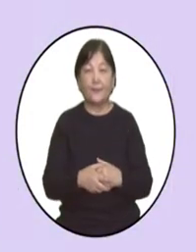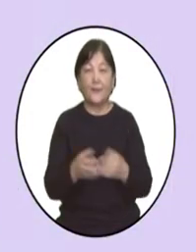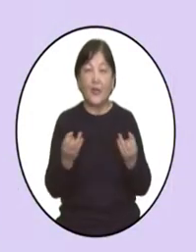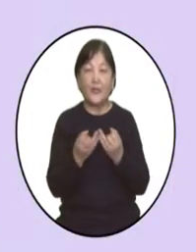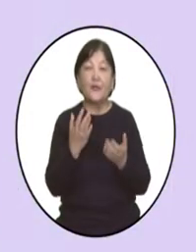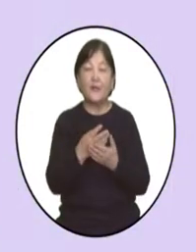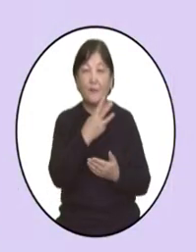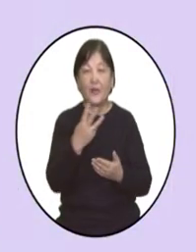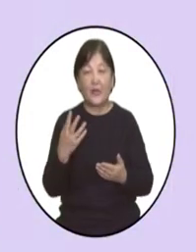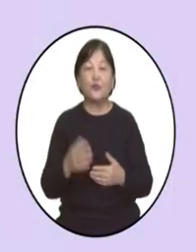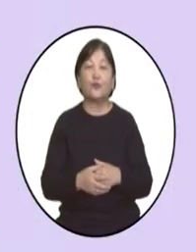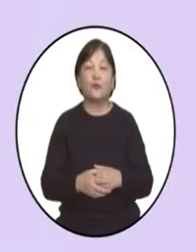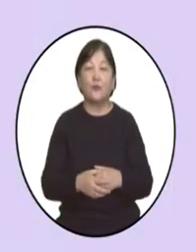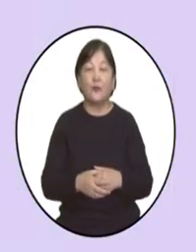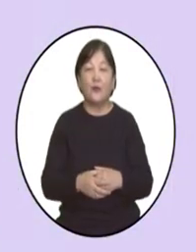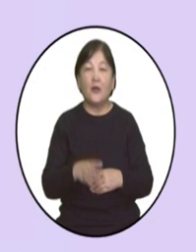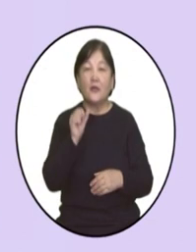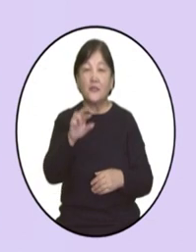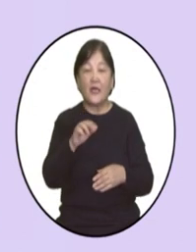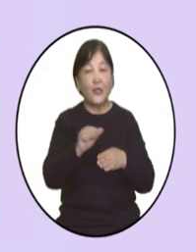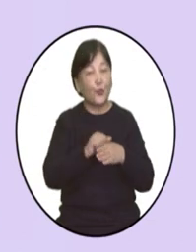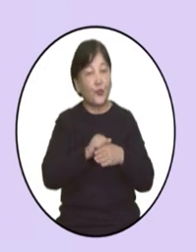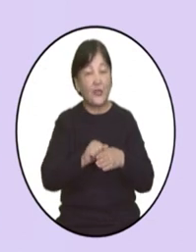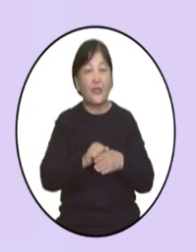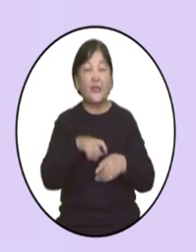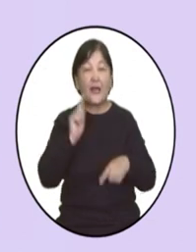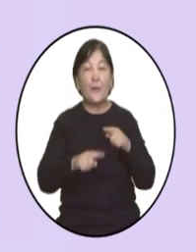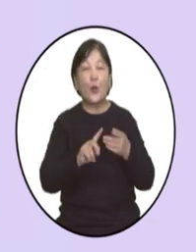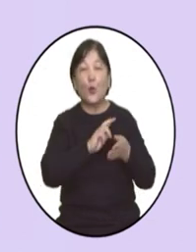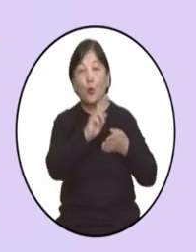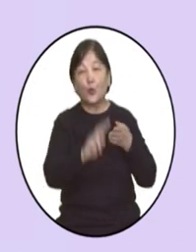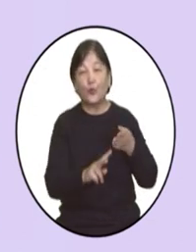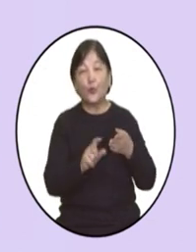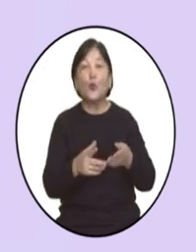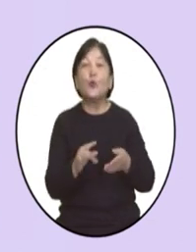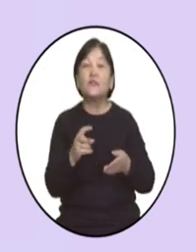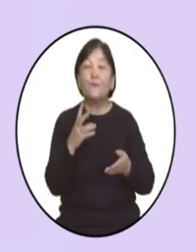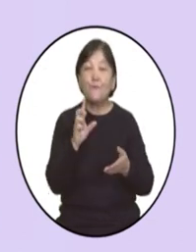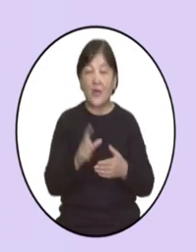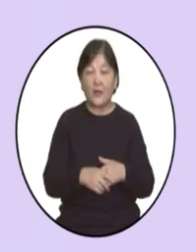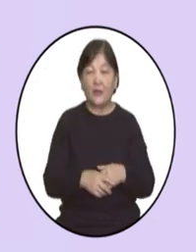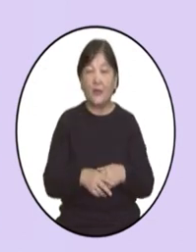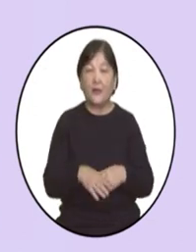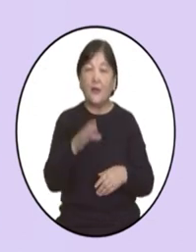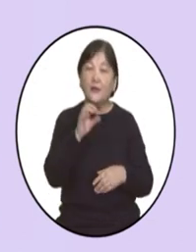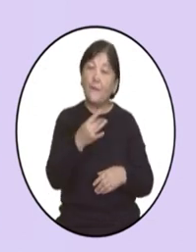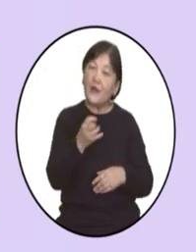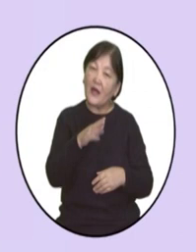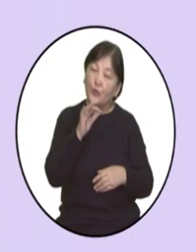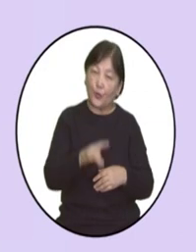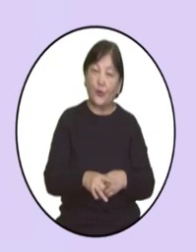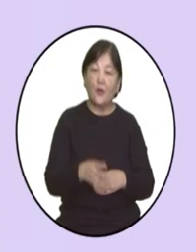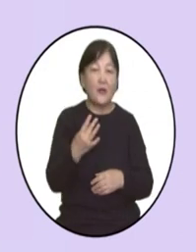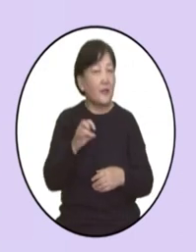За, саяны туршилтуудаас бид нар ямар үр дүн төрвэй гэхээр температурыг, даралтыг,